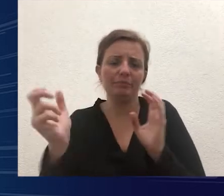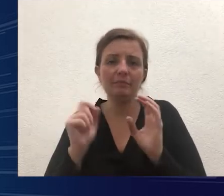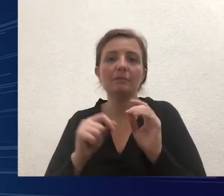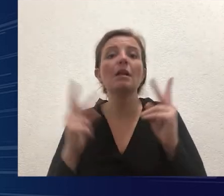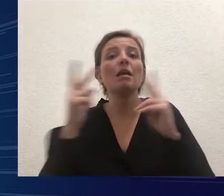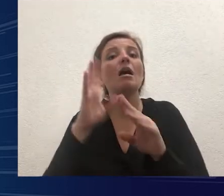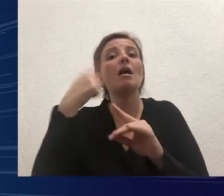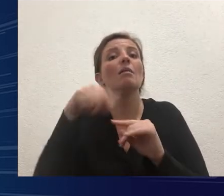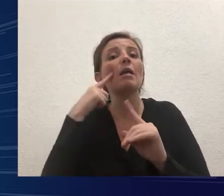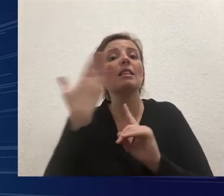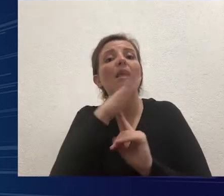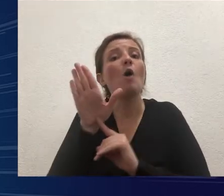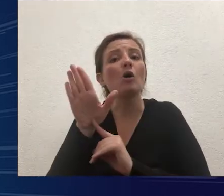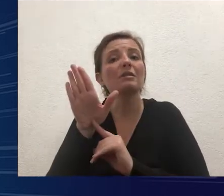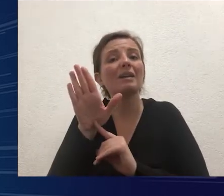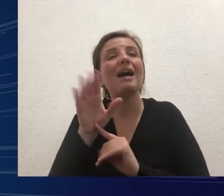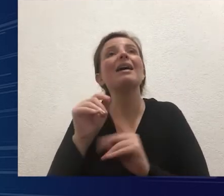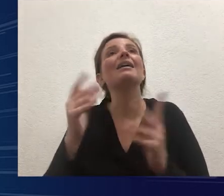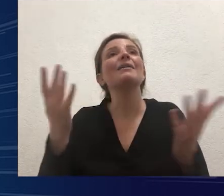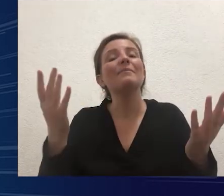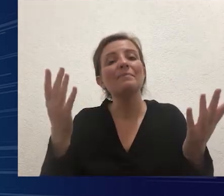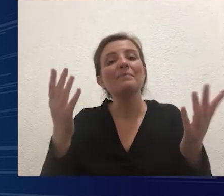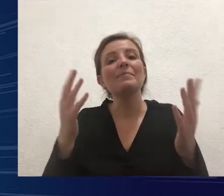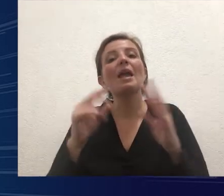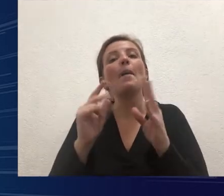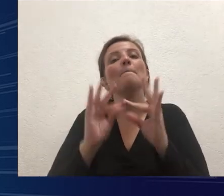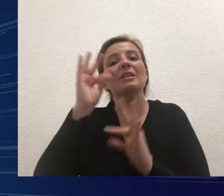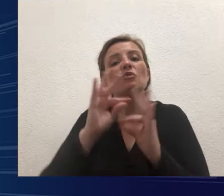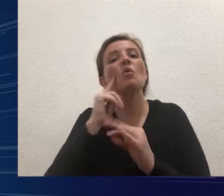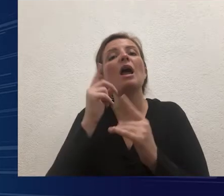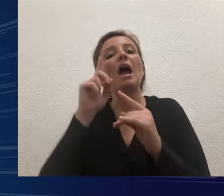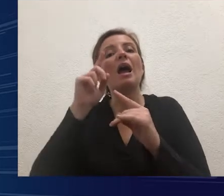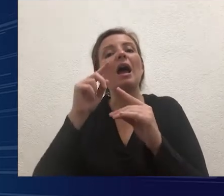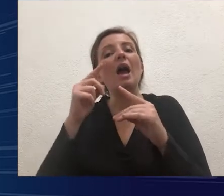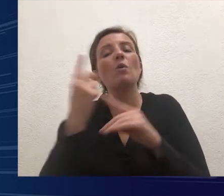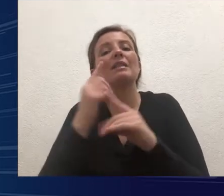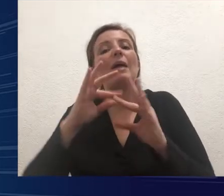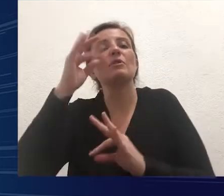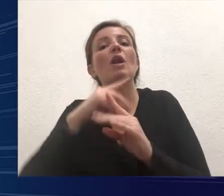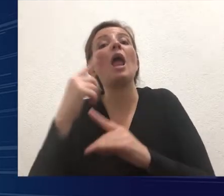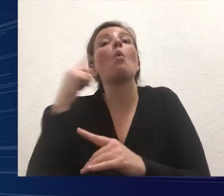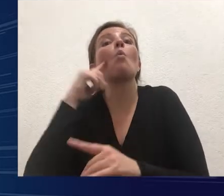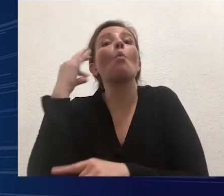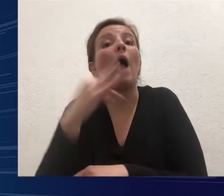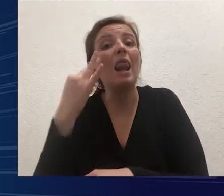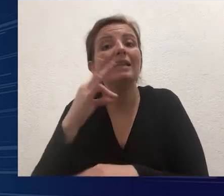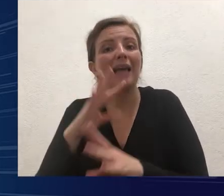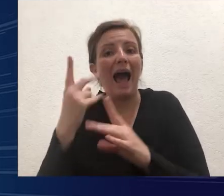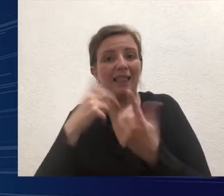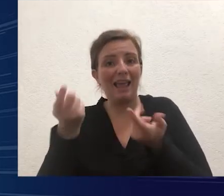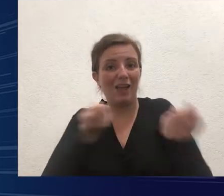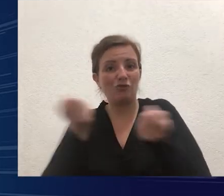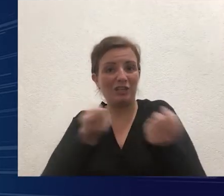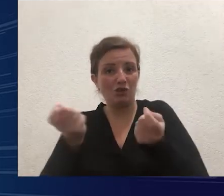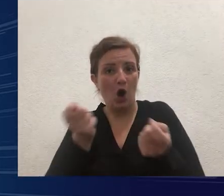così via dimostra invece l'unità di misura e di qualità dell'azione amministrativa